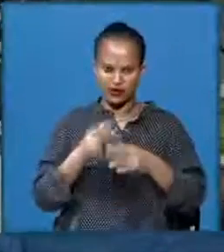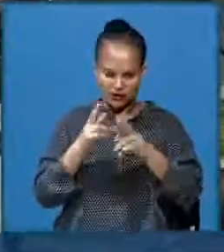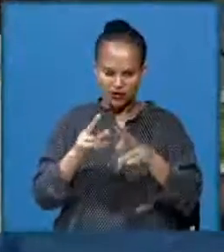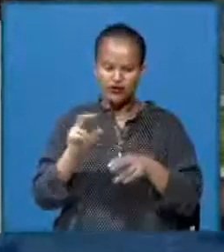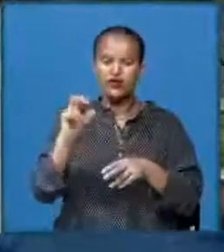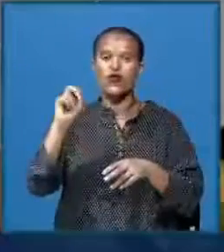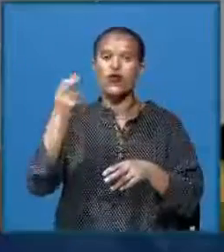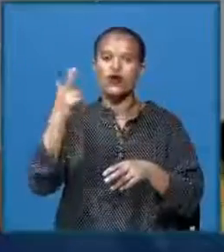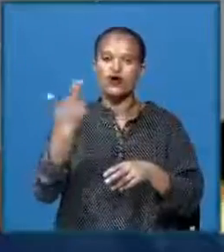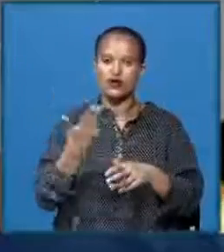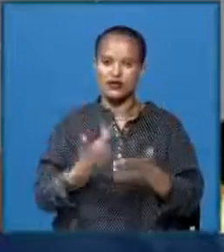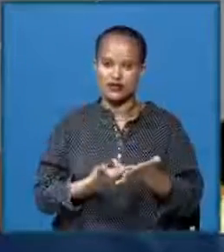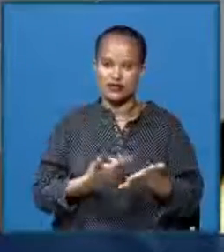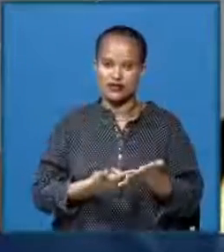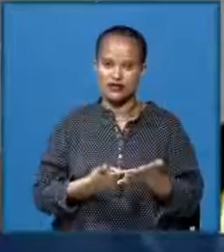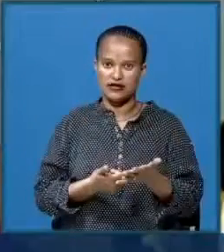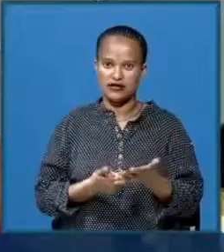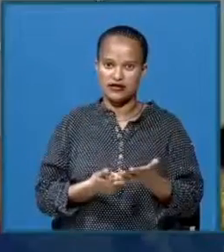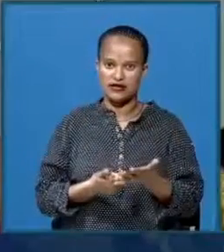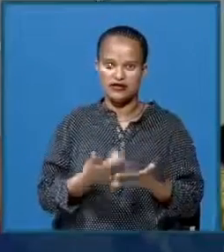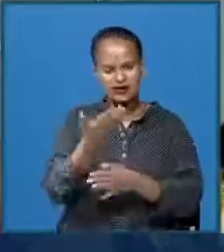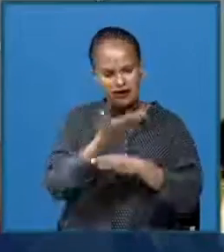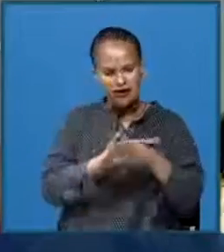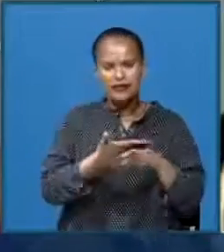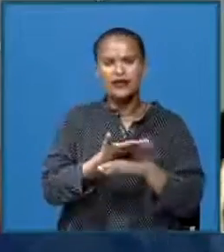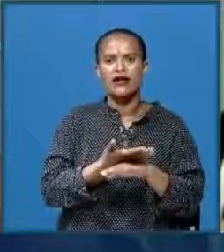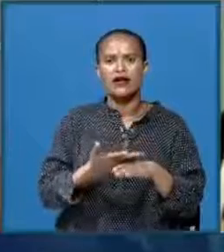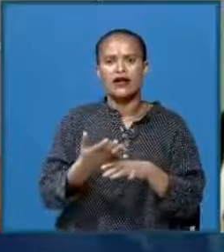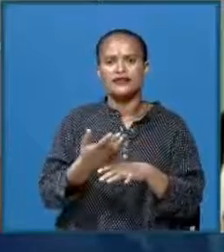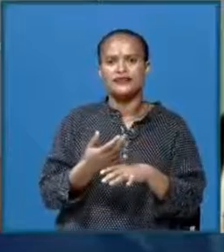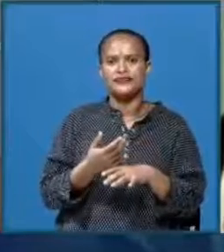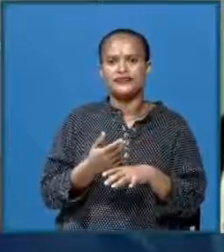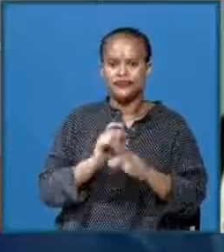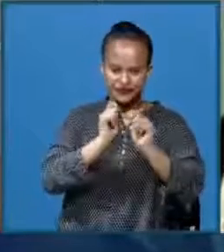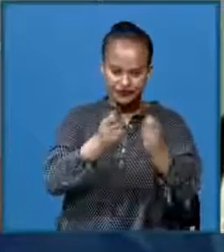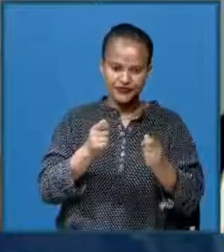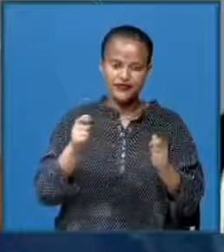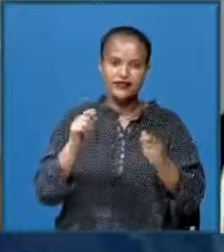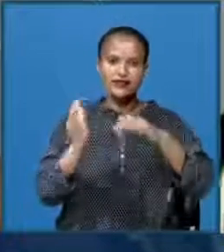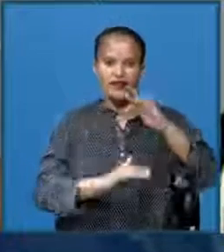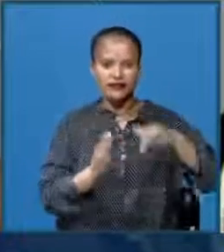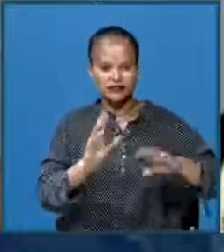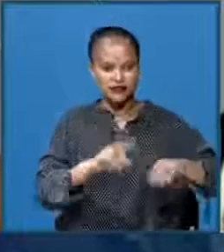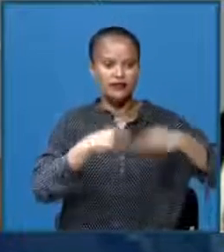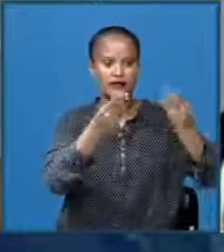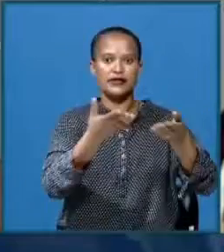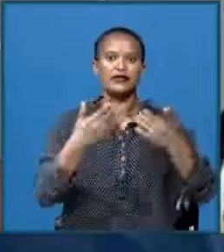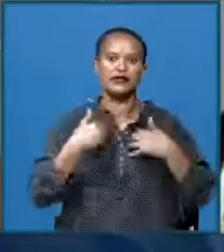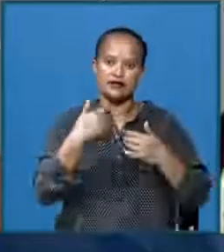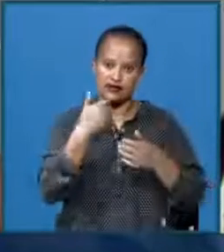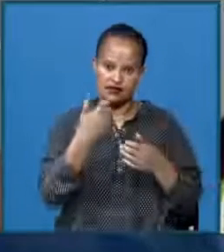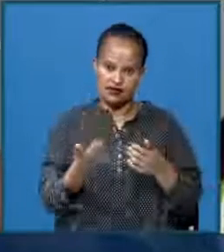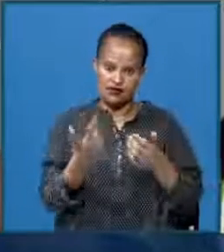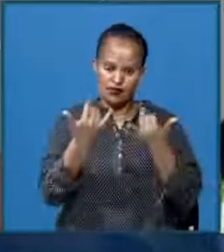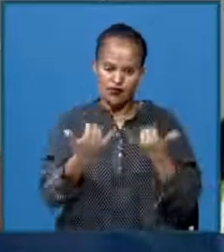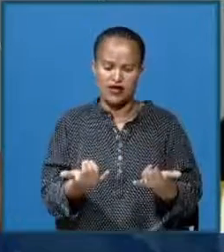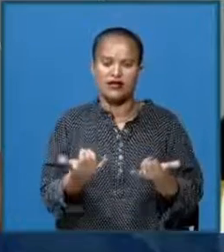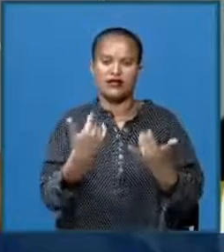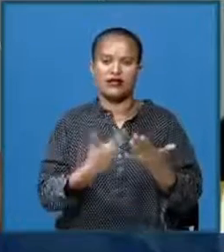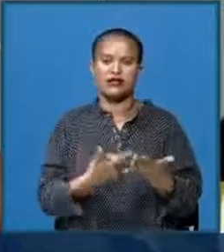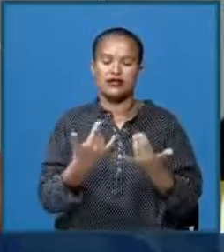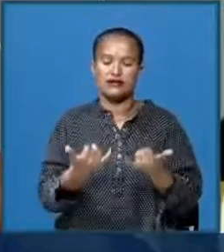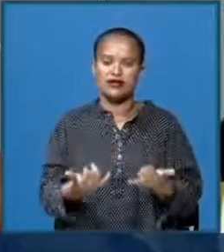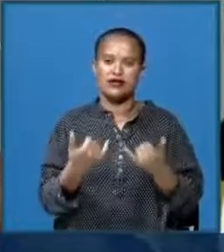ነዘን ዋዕረታት እዚአን ካብዚ እተ ኣቲና ላለመና ውህብቶ ናይ ኣሸንዳ ክነበርክተለኒ ኢና ኢልና ሎም መዓንቲ ነዘን